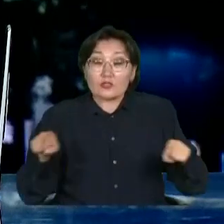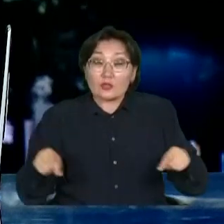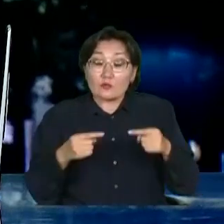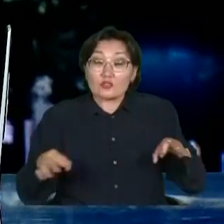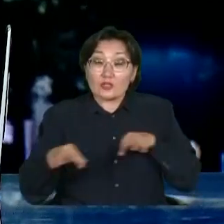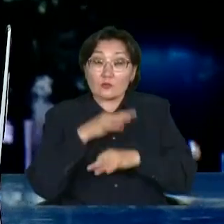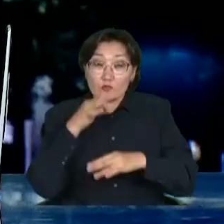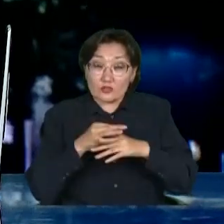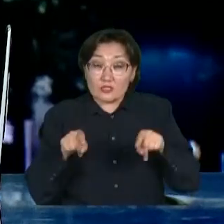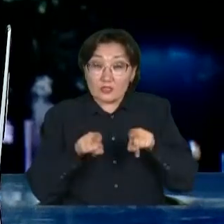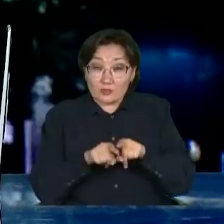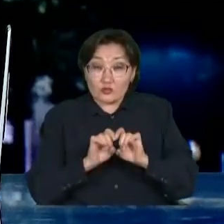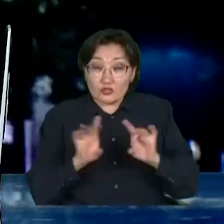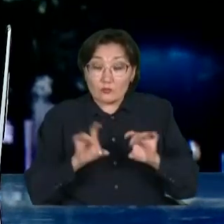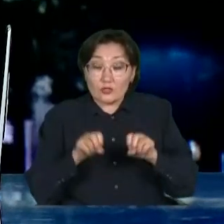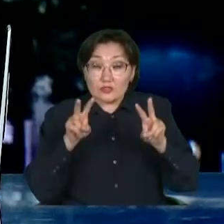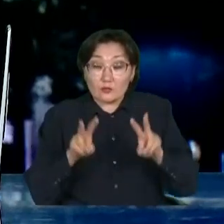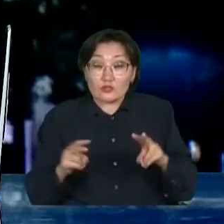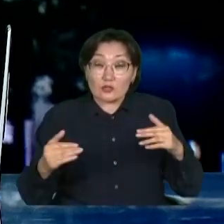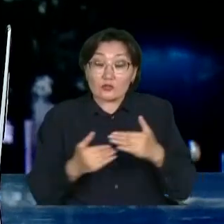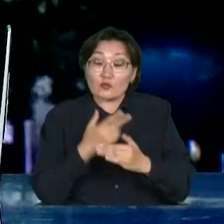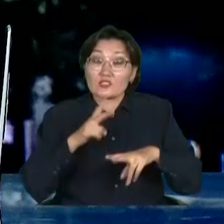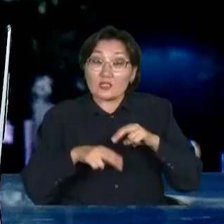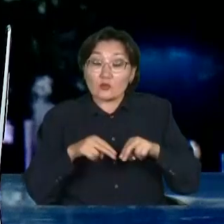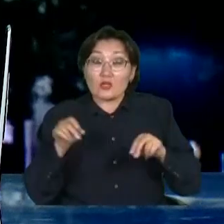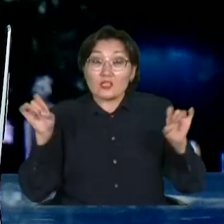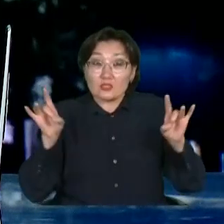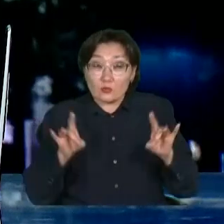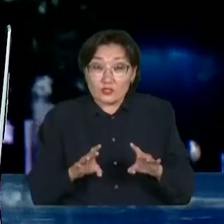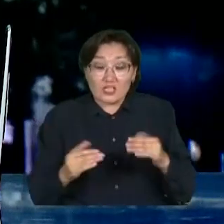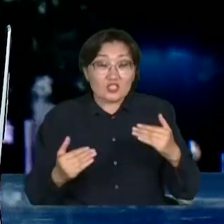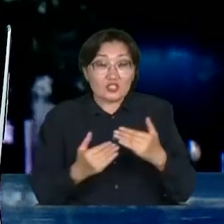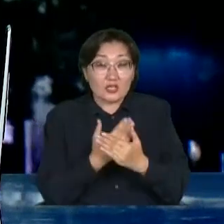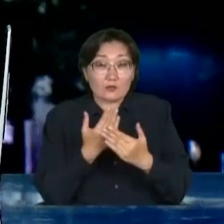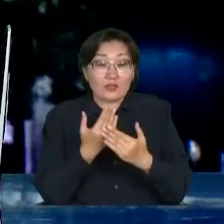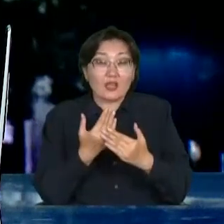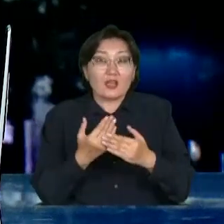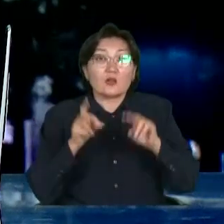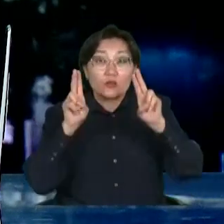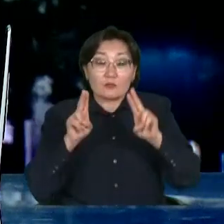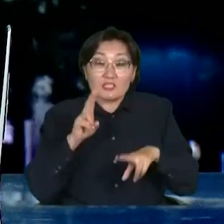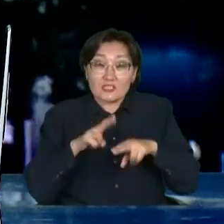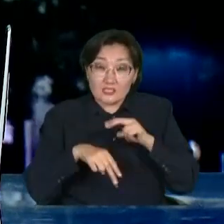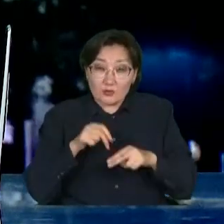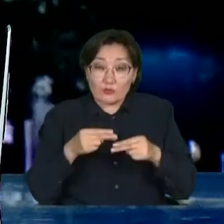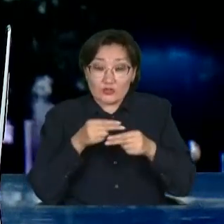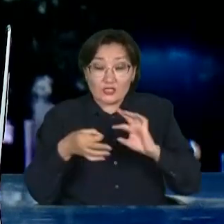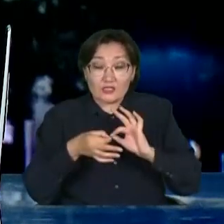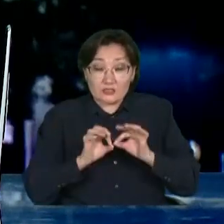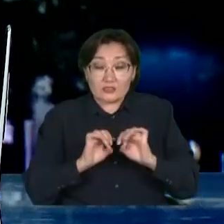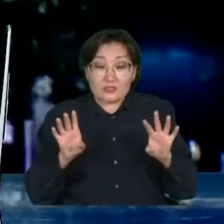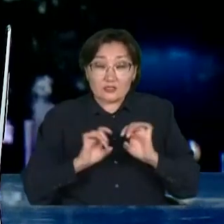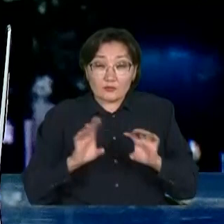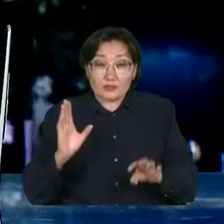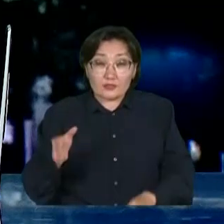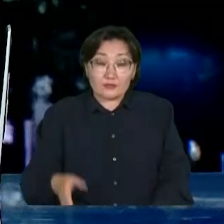жауаптылар осылай дейді. Мамандардың сөзінше қайта бой көтеретін тамақтану орны жаңашыл әдіс тәсілдермен салынады. Тақырып дәріптесім Гүлмарал